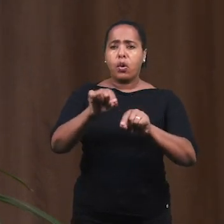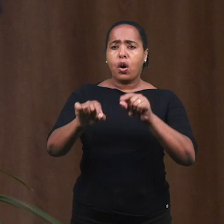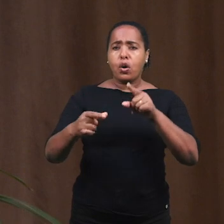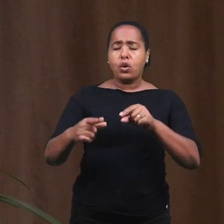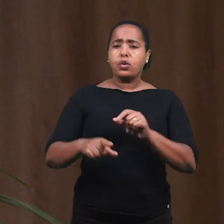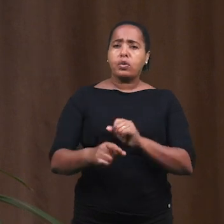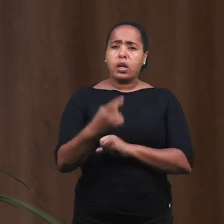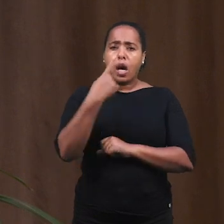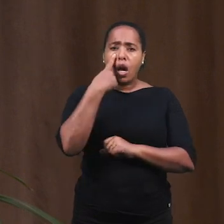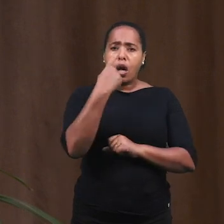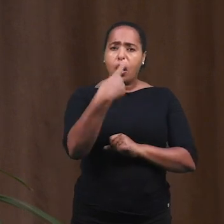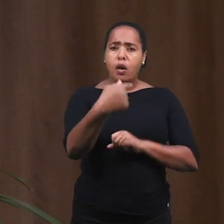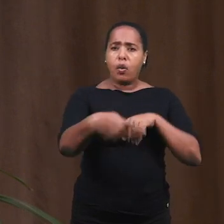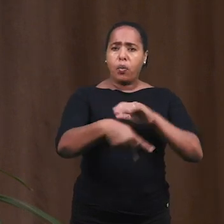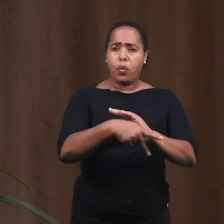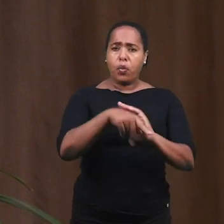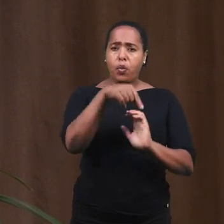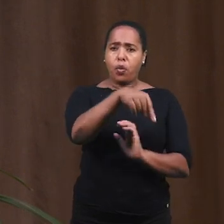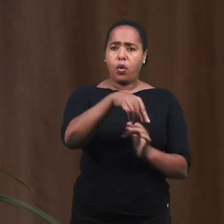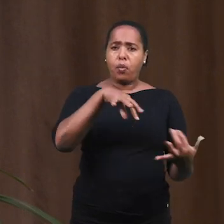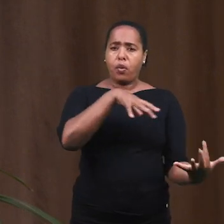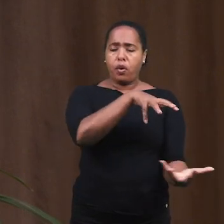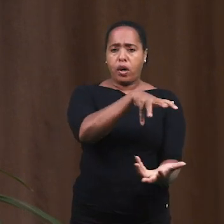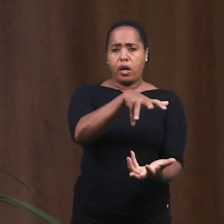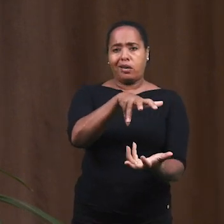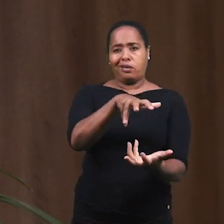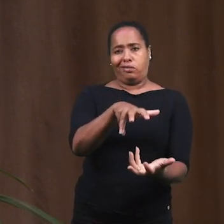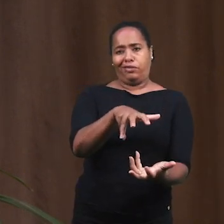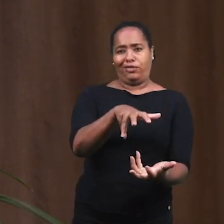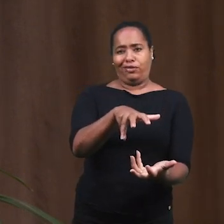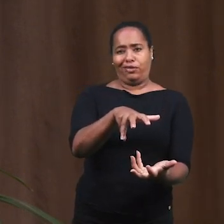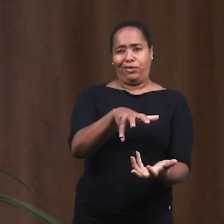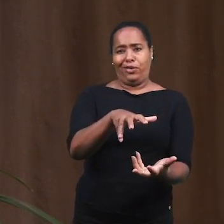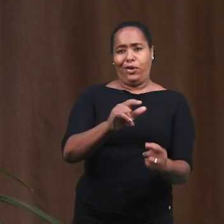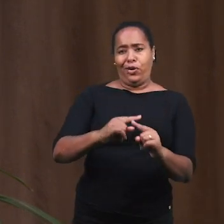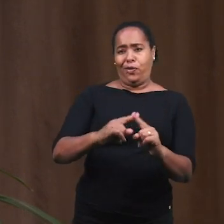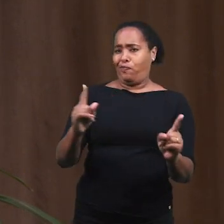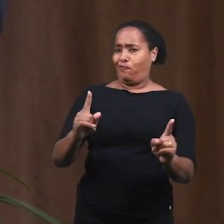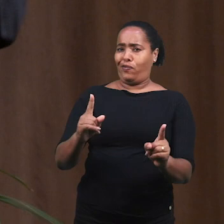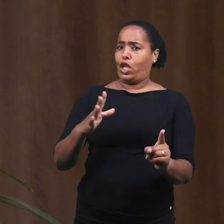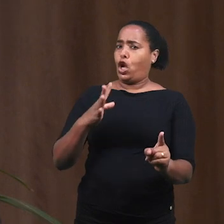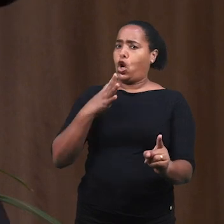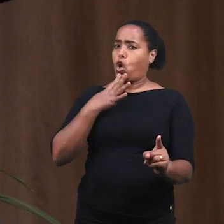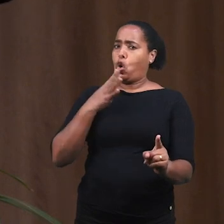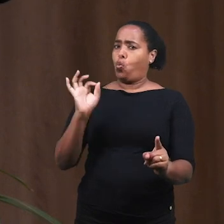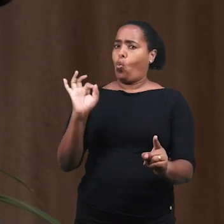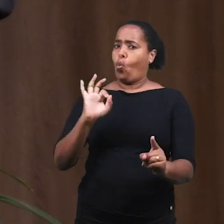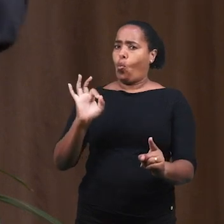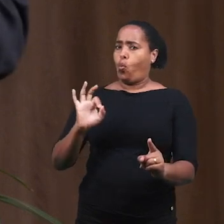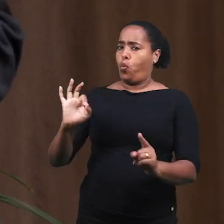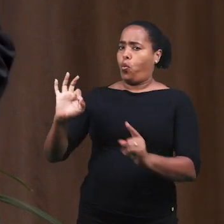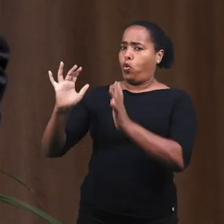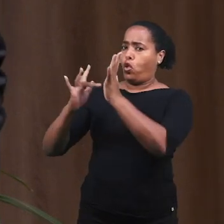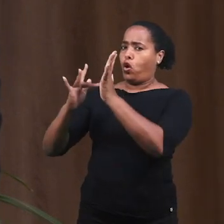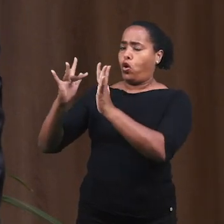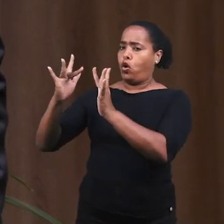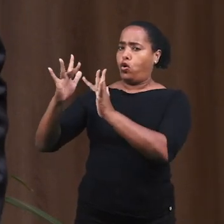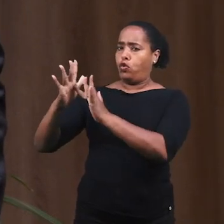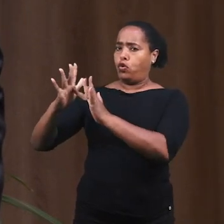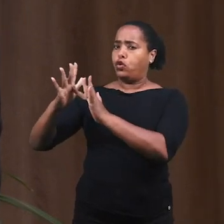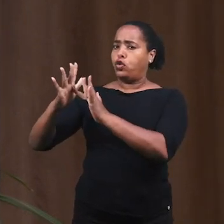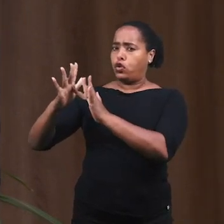видит лишь то, что является интересом для этой жизни, вместо того, чтобы познавать Иисуса